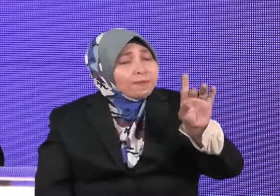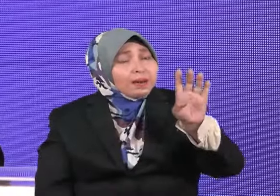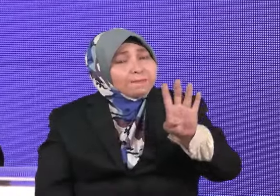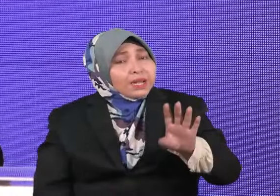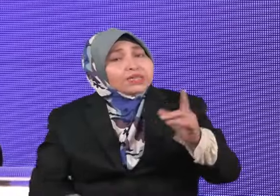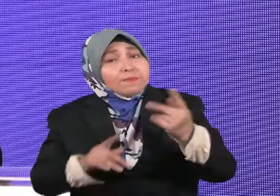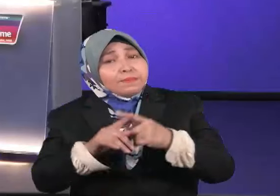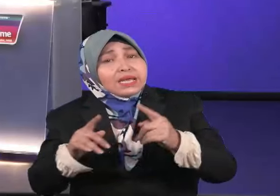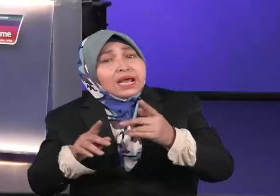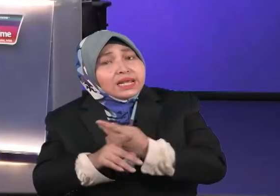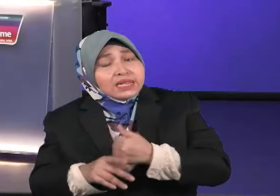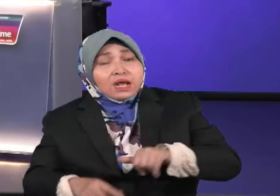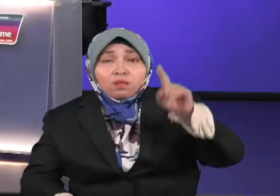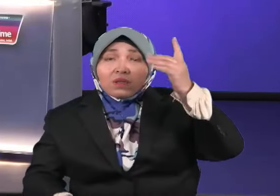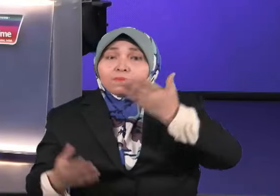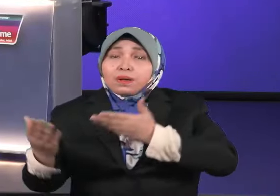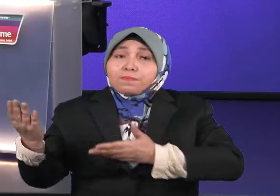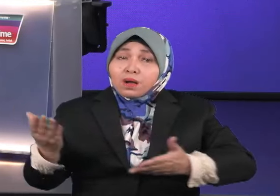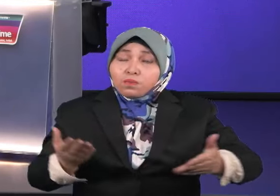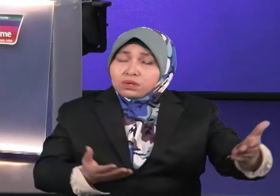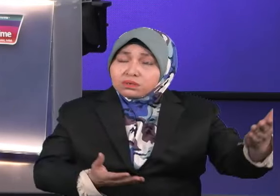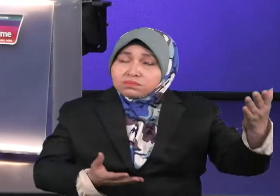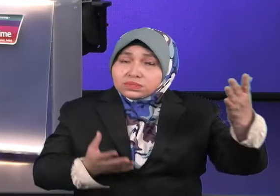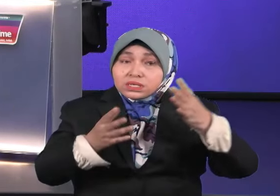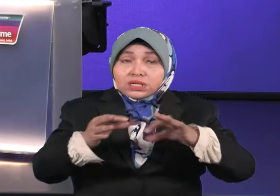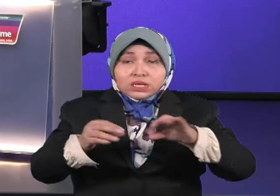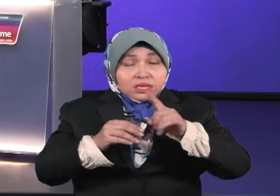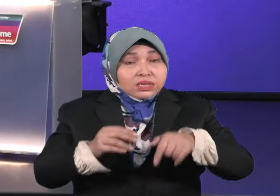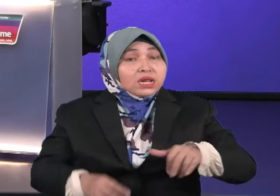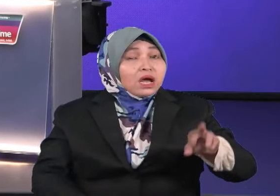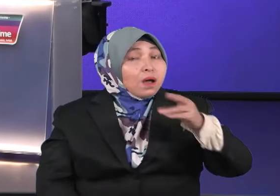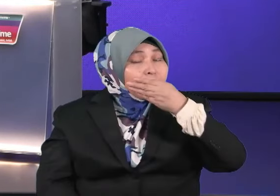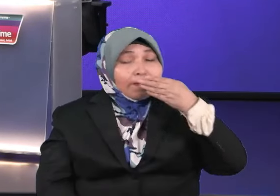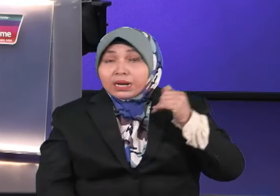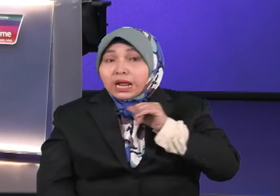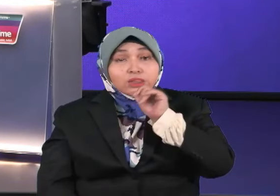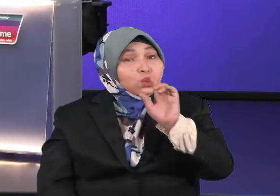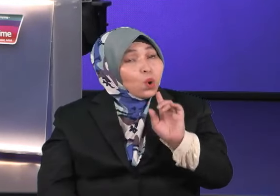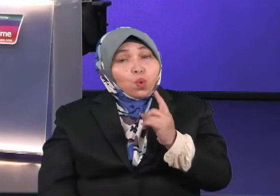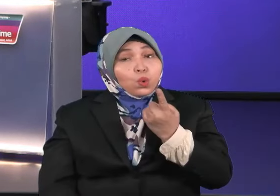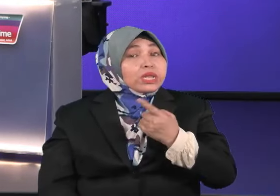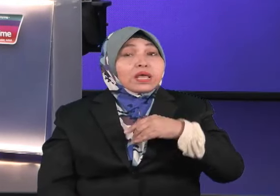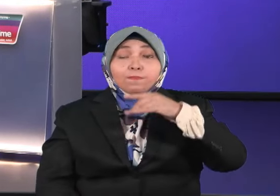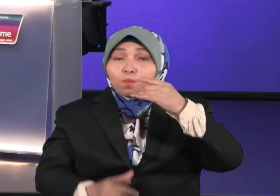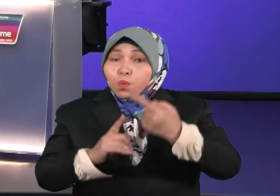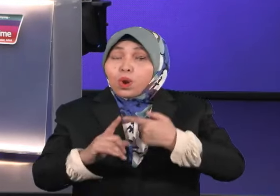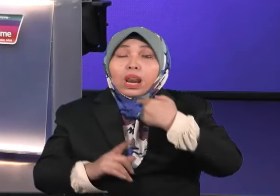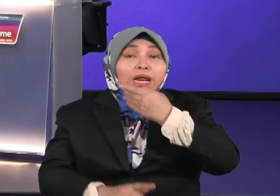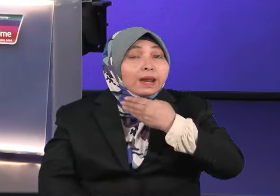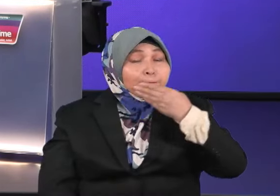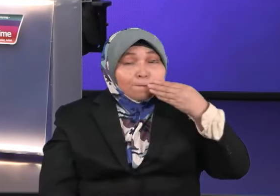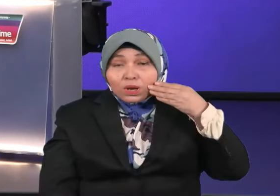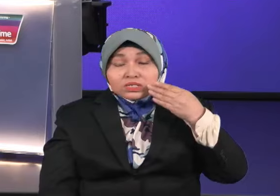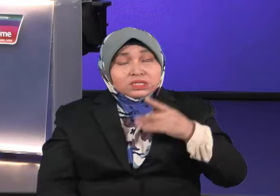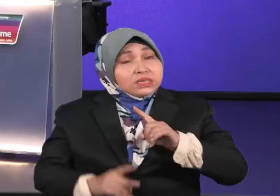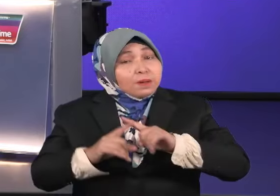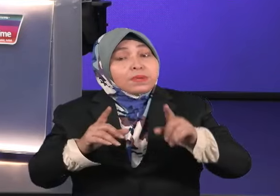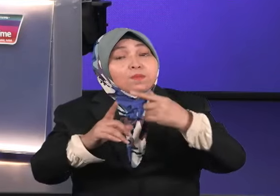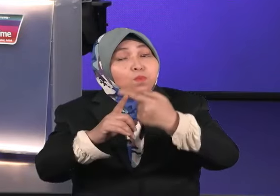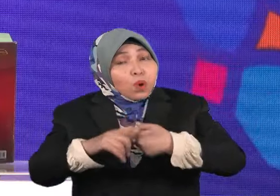ini Allah membawakan perspektif bahawa Ramadan bukan sekadar bulan puasa, ya, tetapi ianya adalah bulan